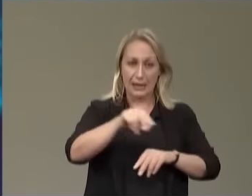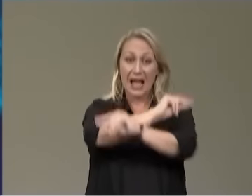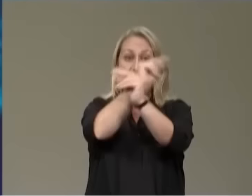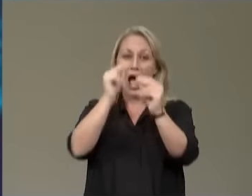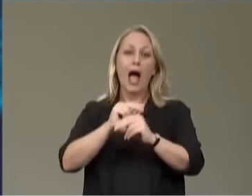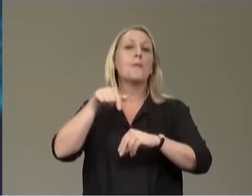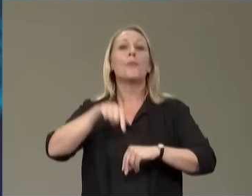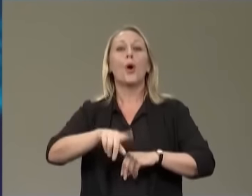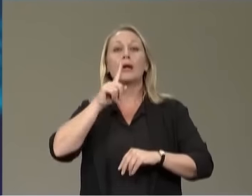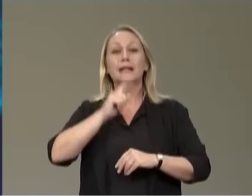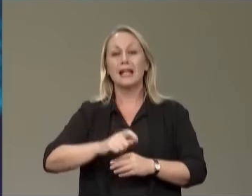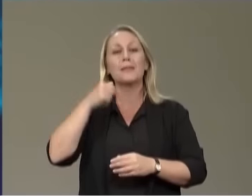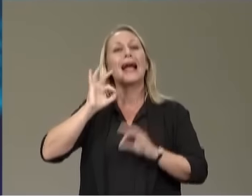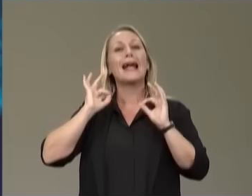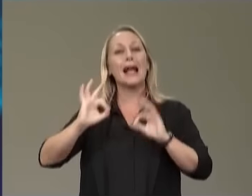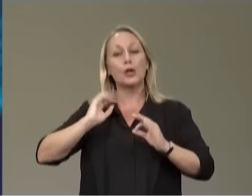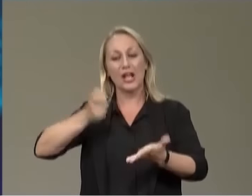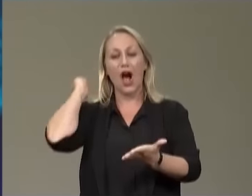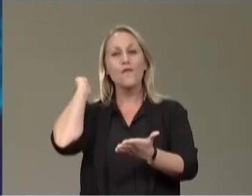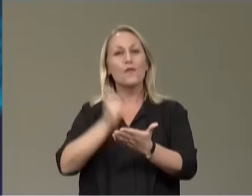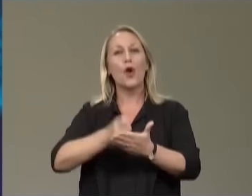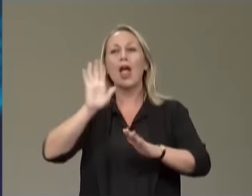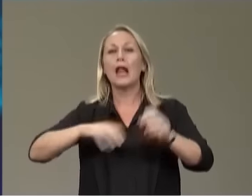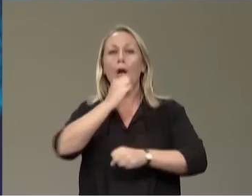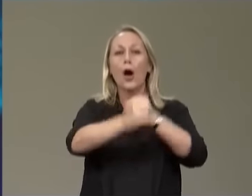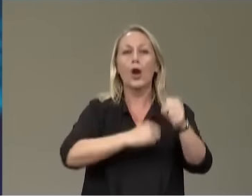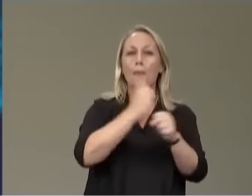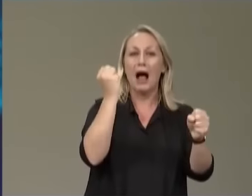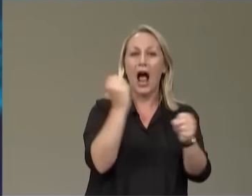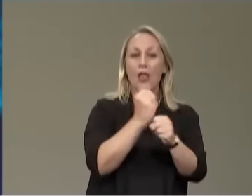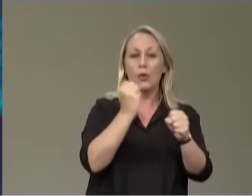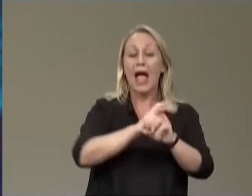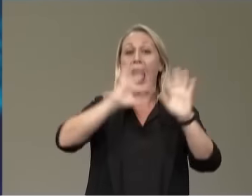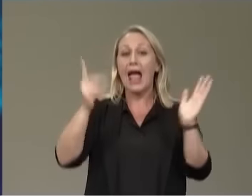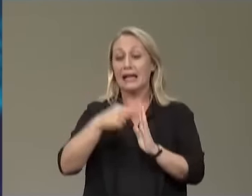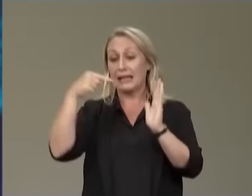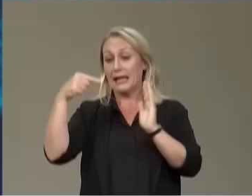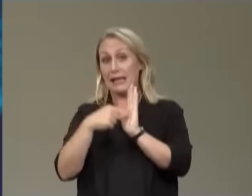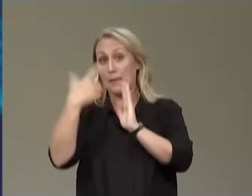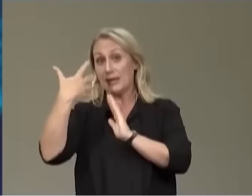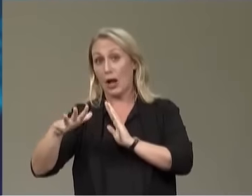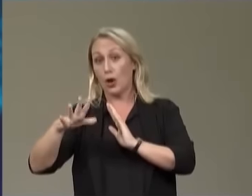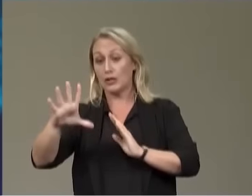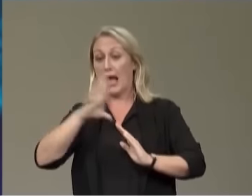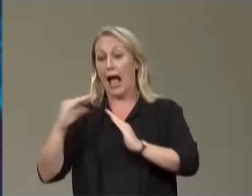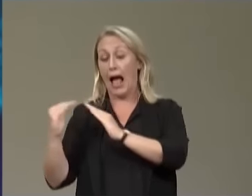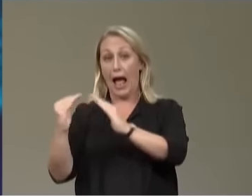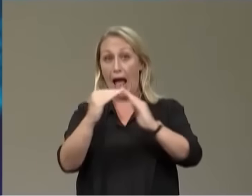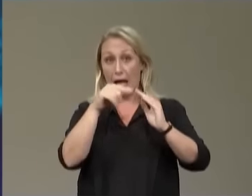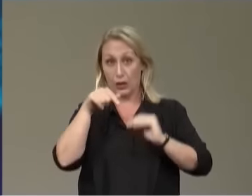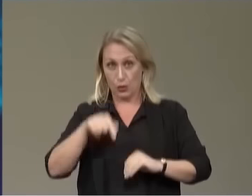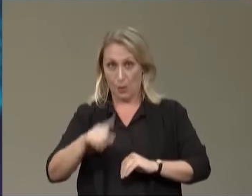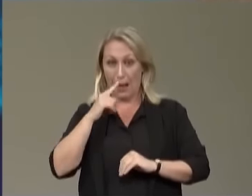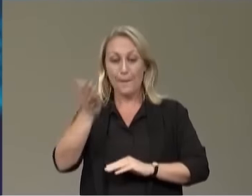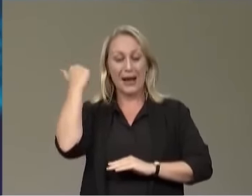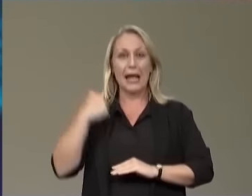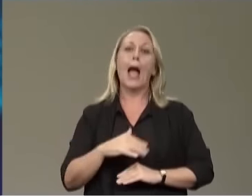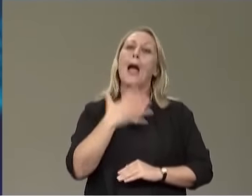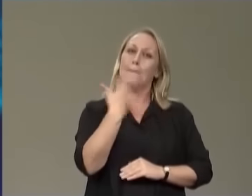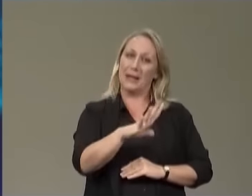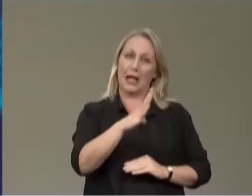μισό το ελάχιστο φορολογικό ποσό σε περιοχές με 1.500 κατοίκους αντί το 500. Κάτι το οποίο θα